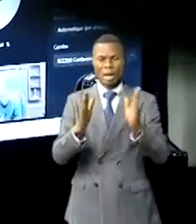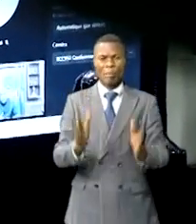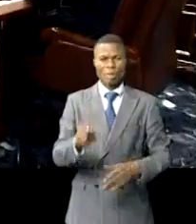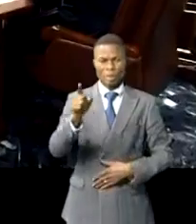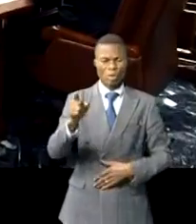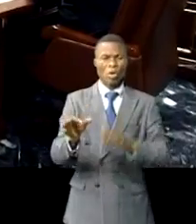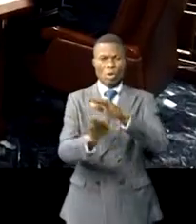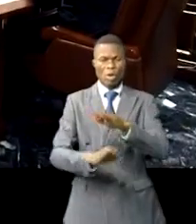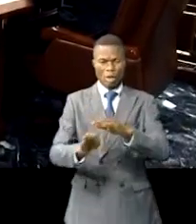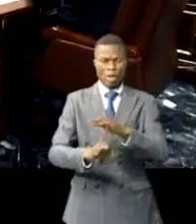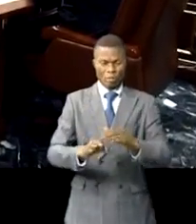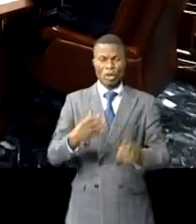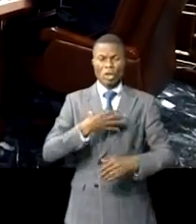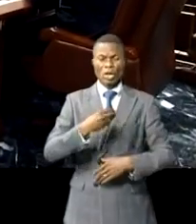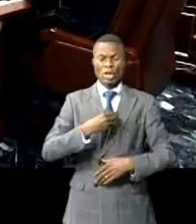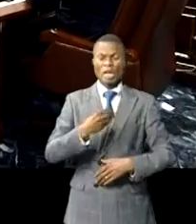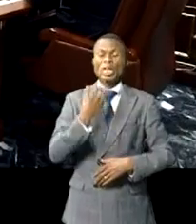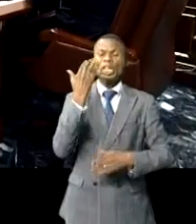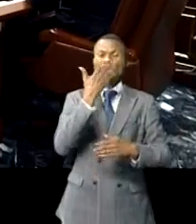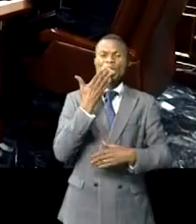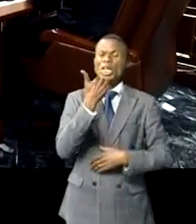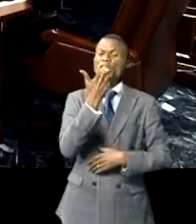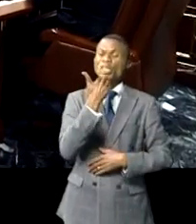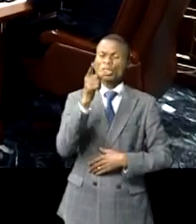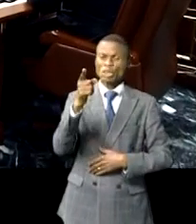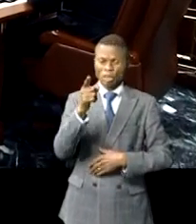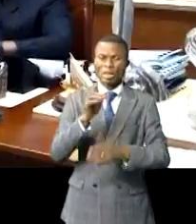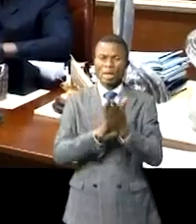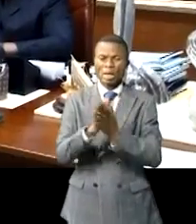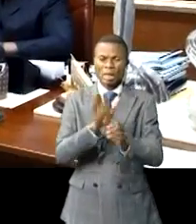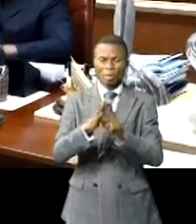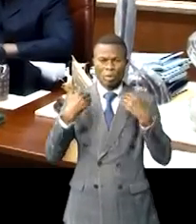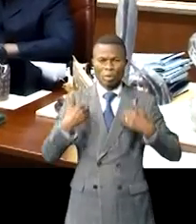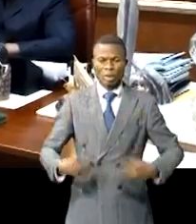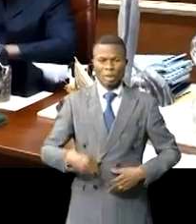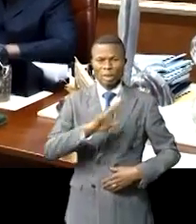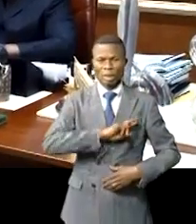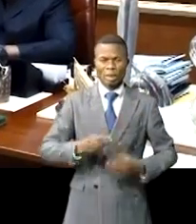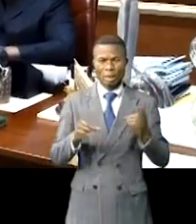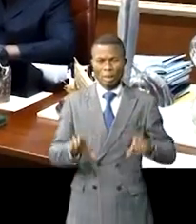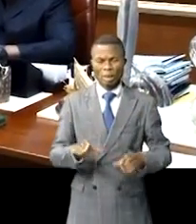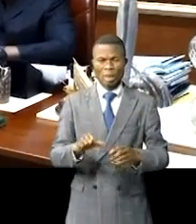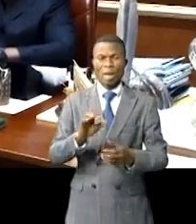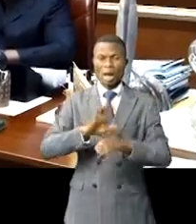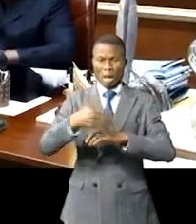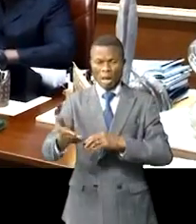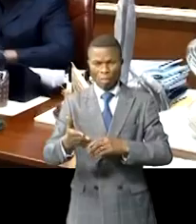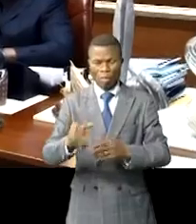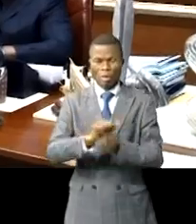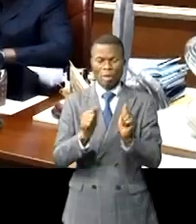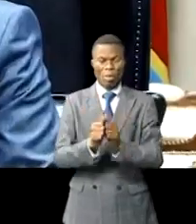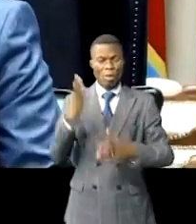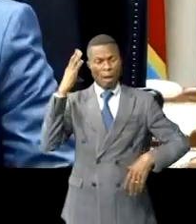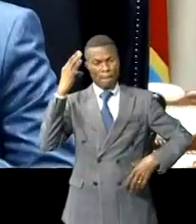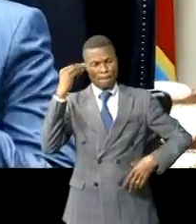La fondation Bill Gates est également engagée dans le système de santé en RDC. Après la vague de la poliomyélite